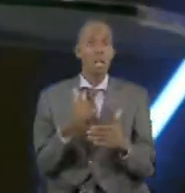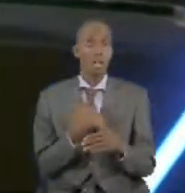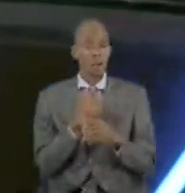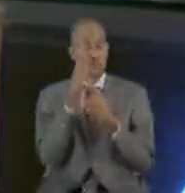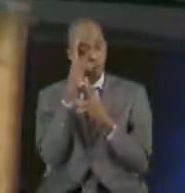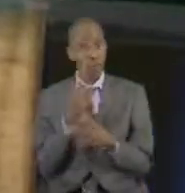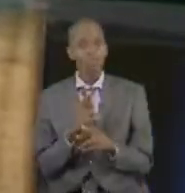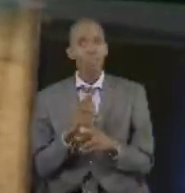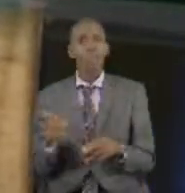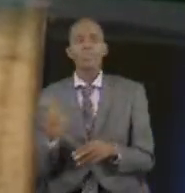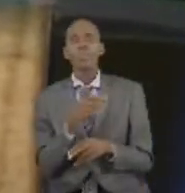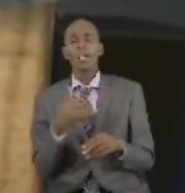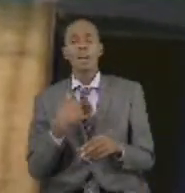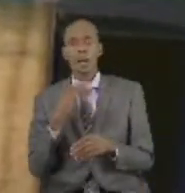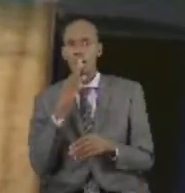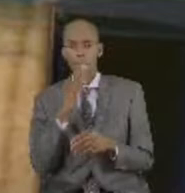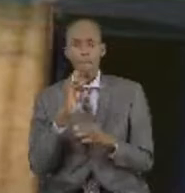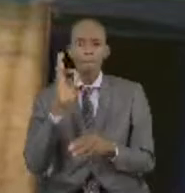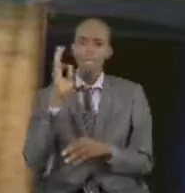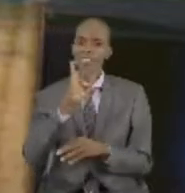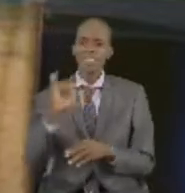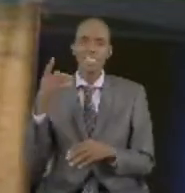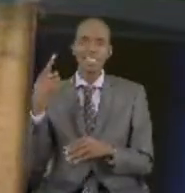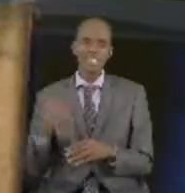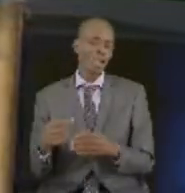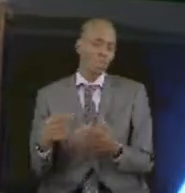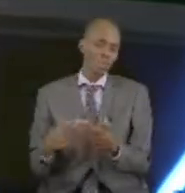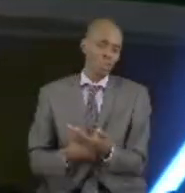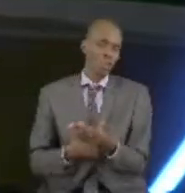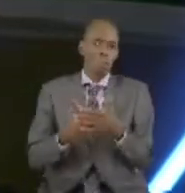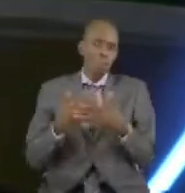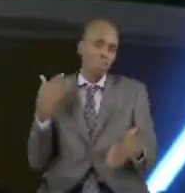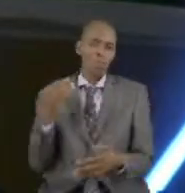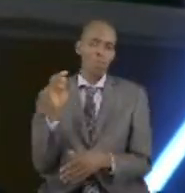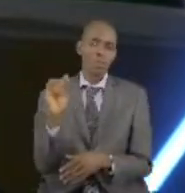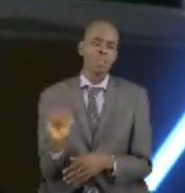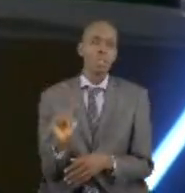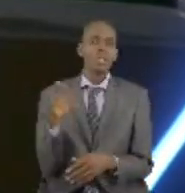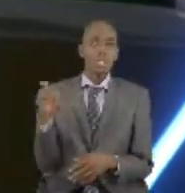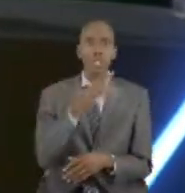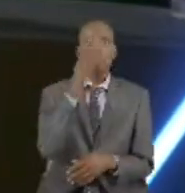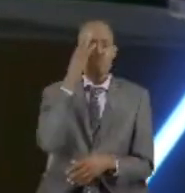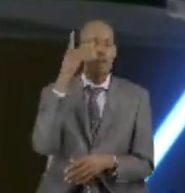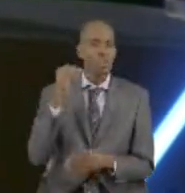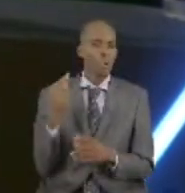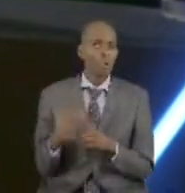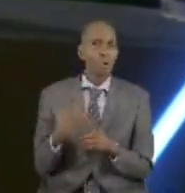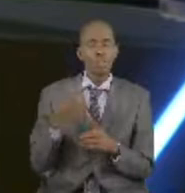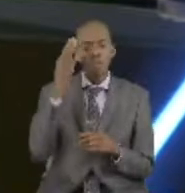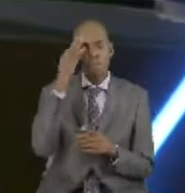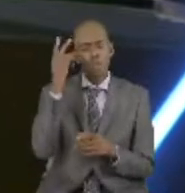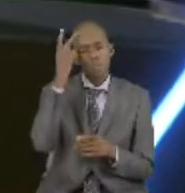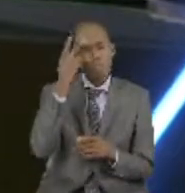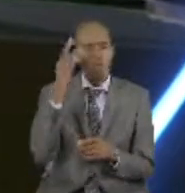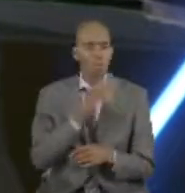que ceux qui prêchent eelv agir avant lui il le connaissait la parole et le connais c'est l'objectif de craie soeur de la mort de grâce à